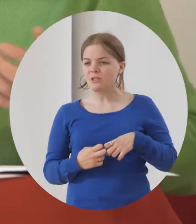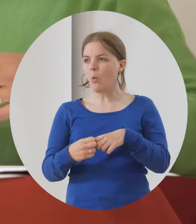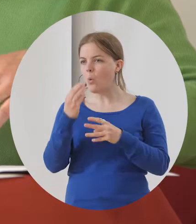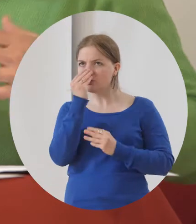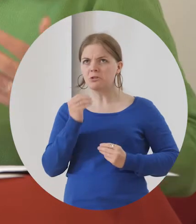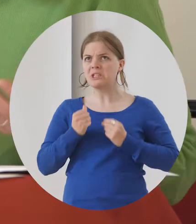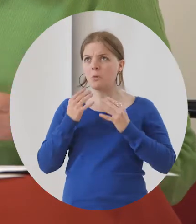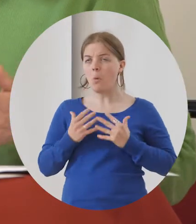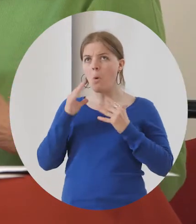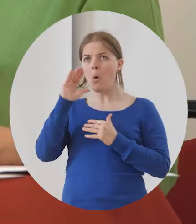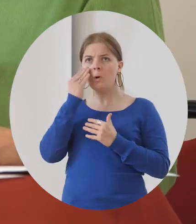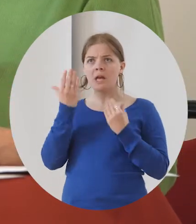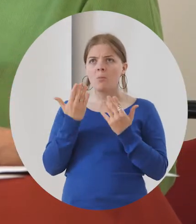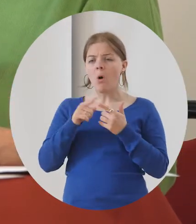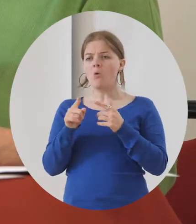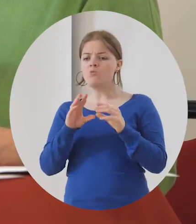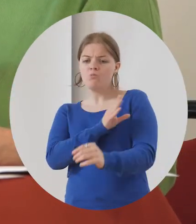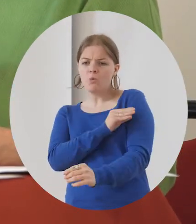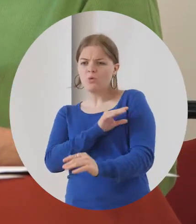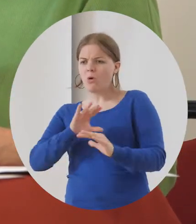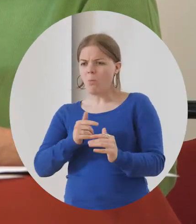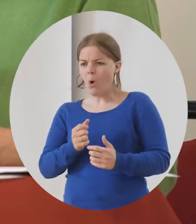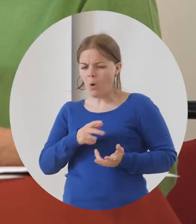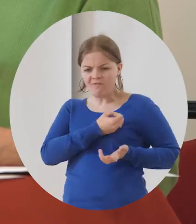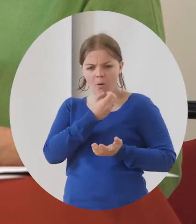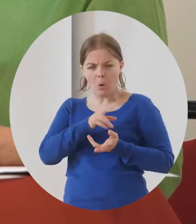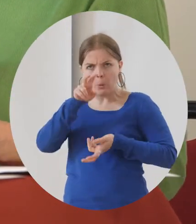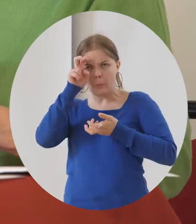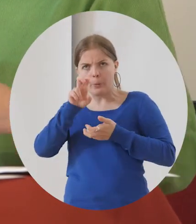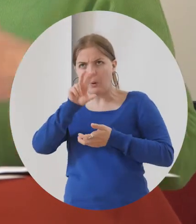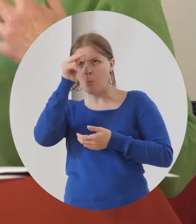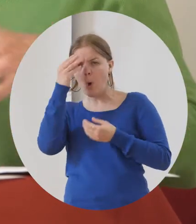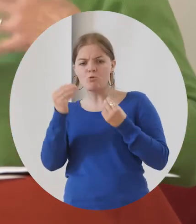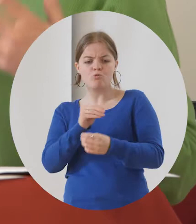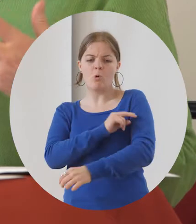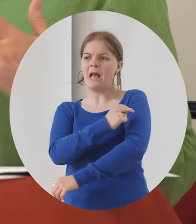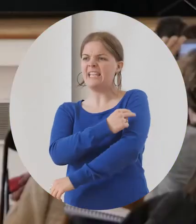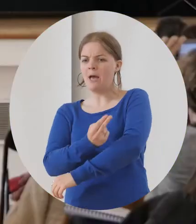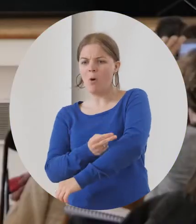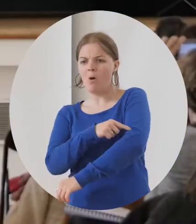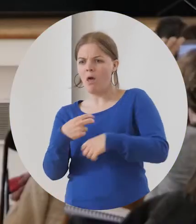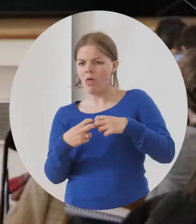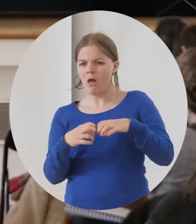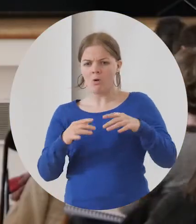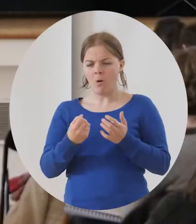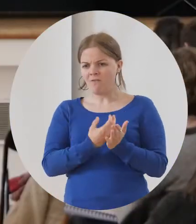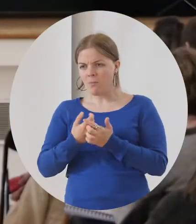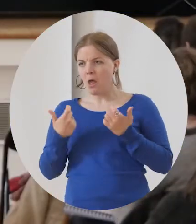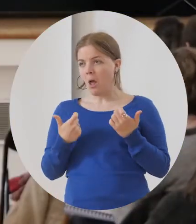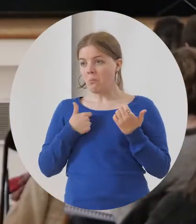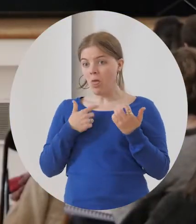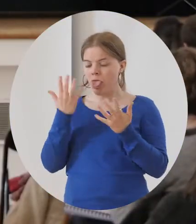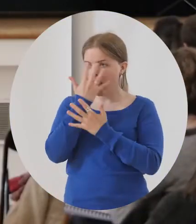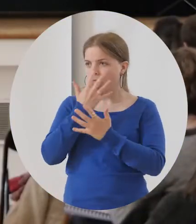des ligaments, au niveau des muscles, tout ça est complètement perturbé. Que si on ne sent pas déjà son corps, on peut absolument